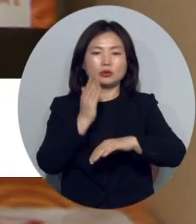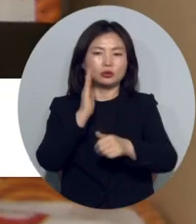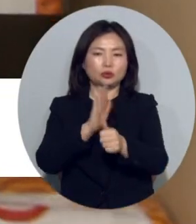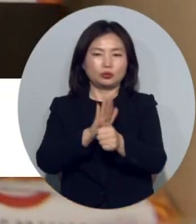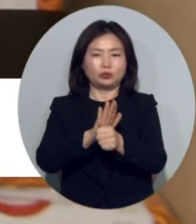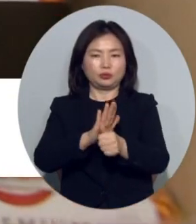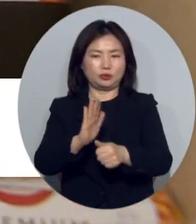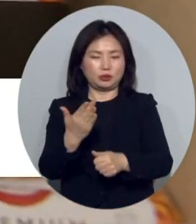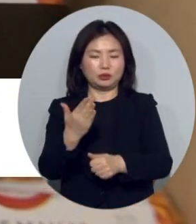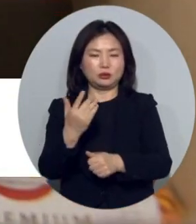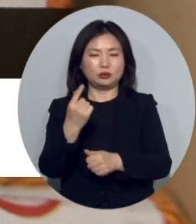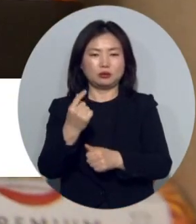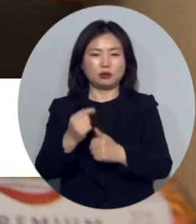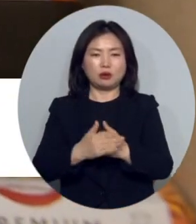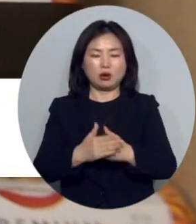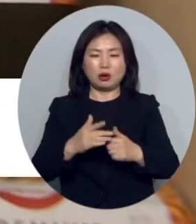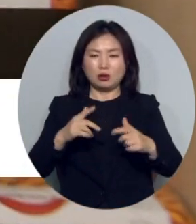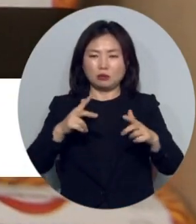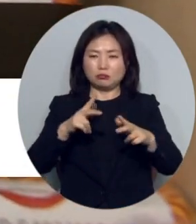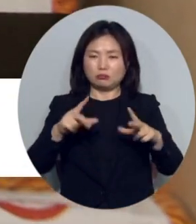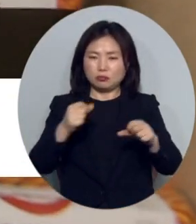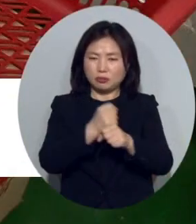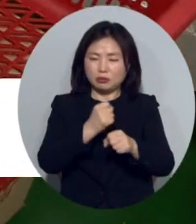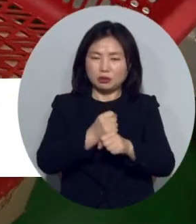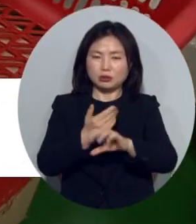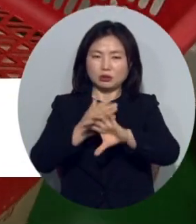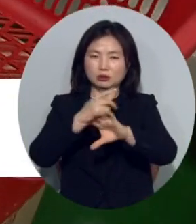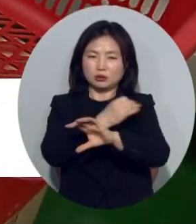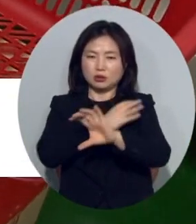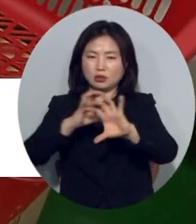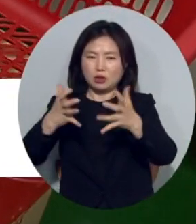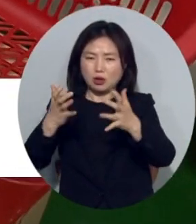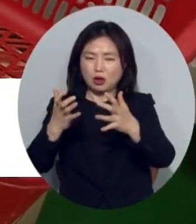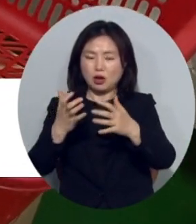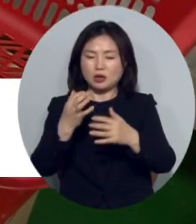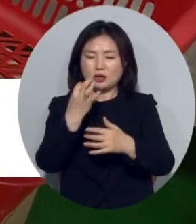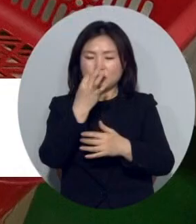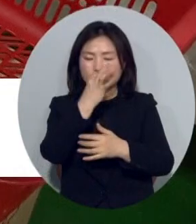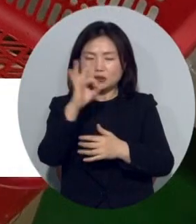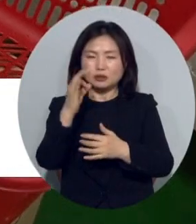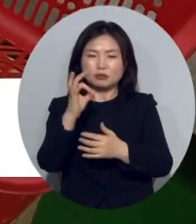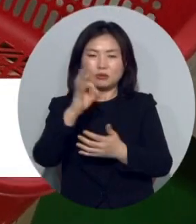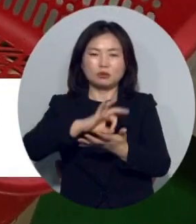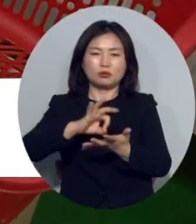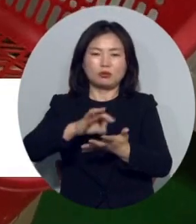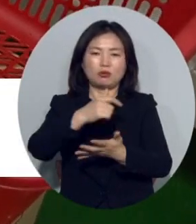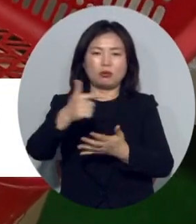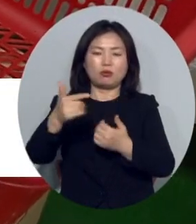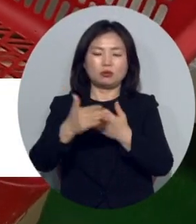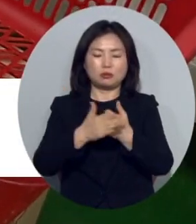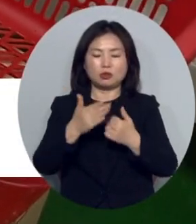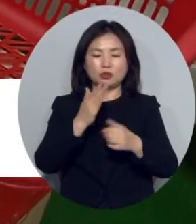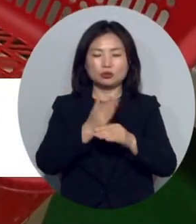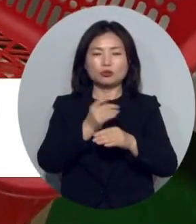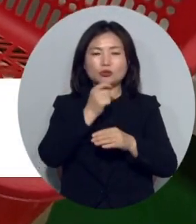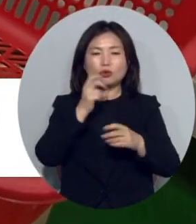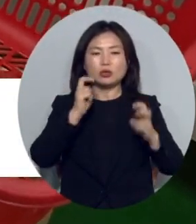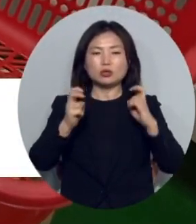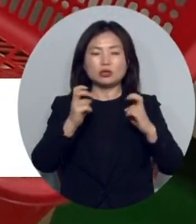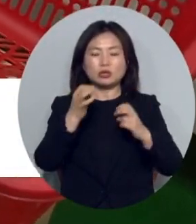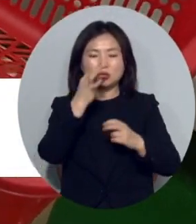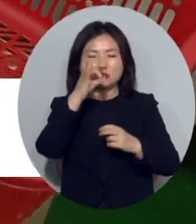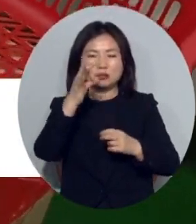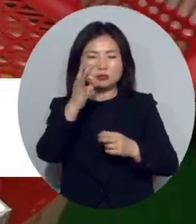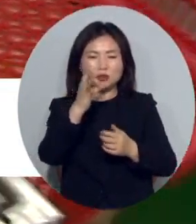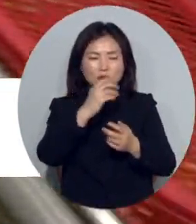도움이 될 것 같고요. 가공식품 같은 경우는 선진국 같은 경우는 인증 같은 데 비용이 많이 듭니다. 그리고 중소기업의 인증 비용을